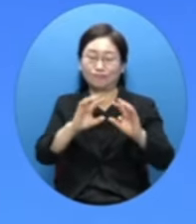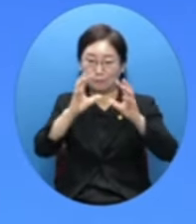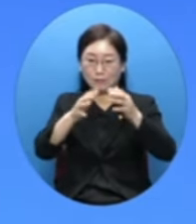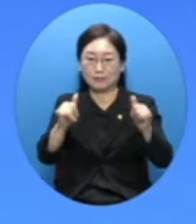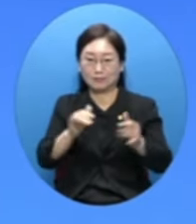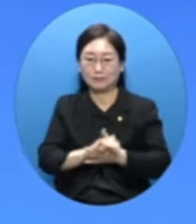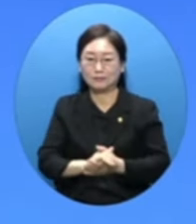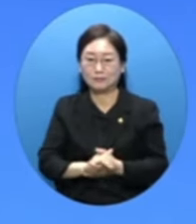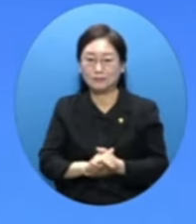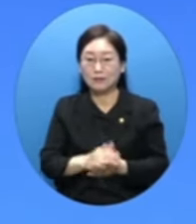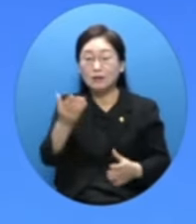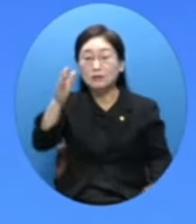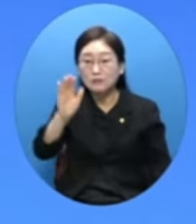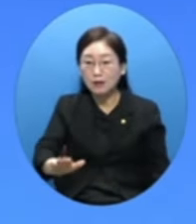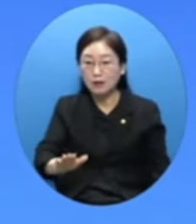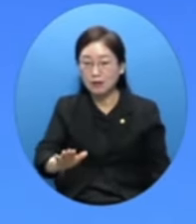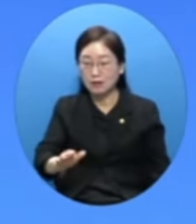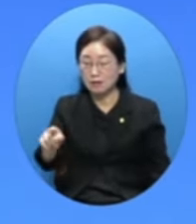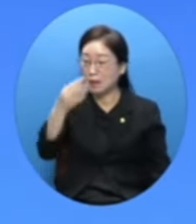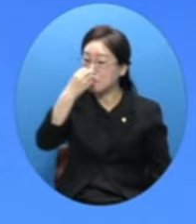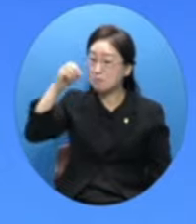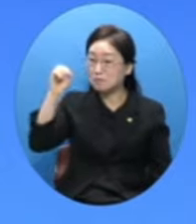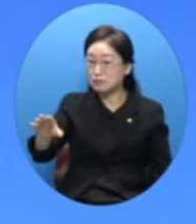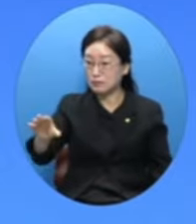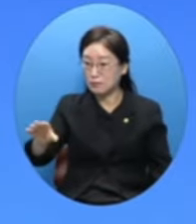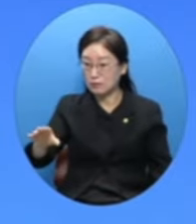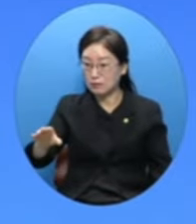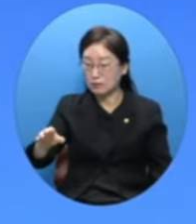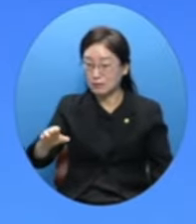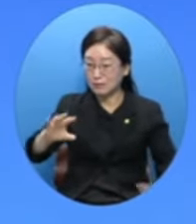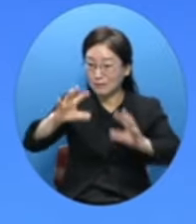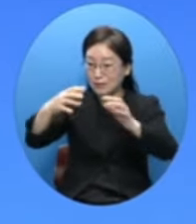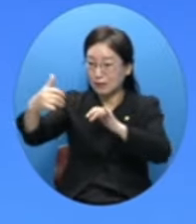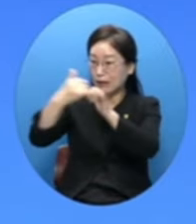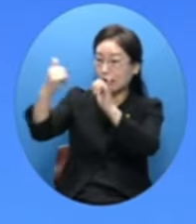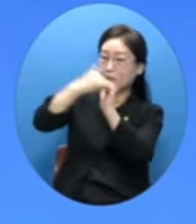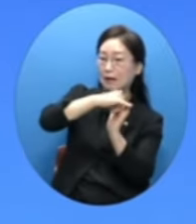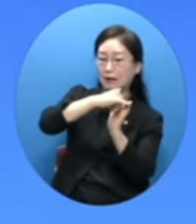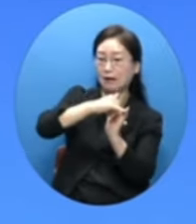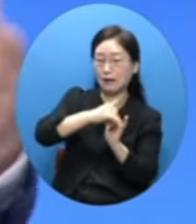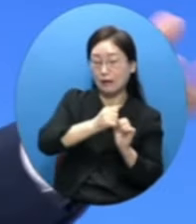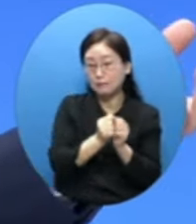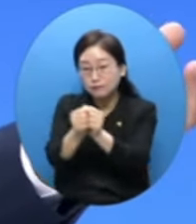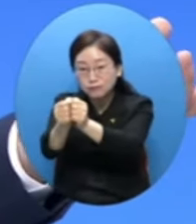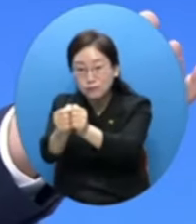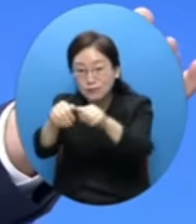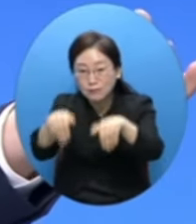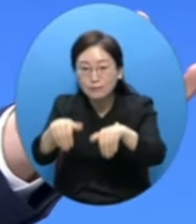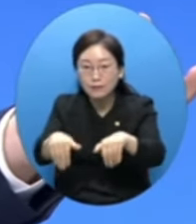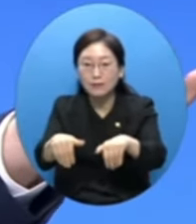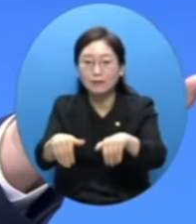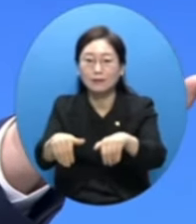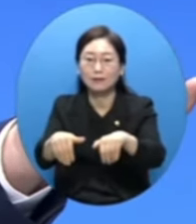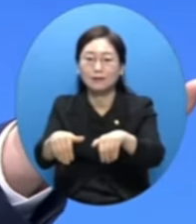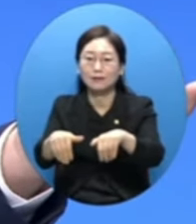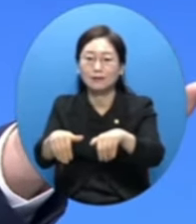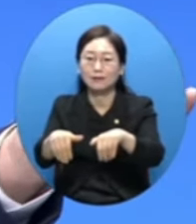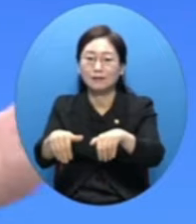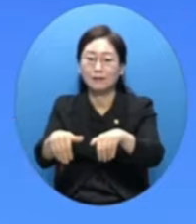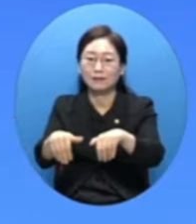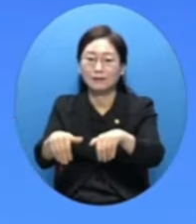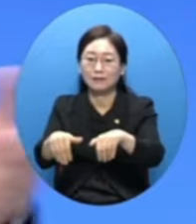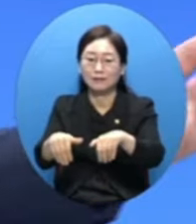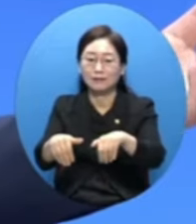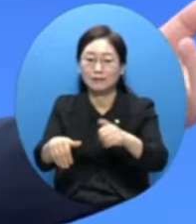저희들이 그렇게 무시하던 이방 사람에 끌려가서 포로생활을 하고 있으니 그건 뭐 그